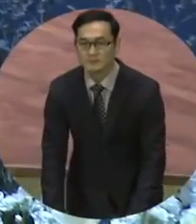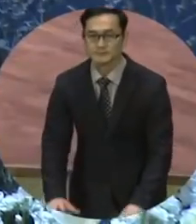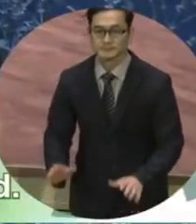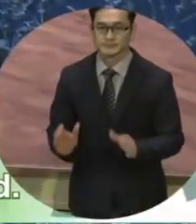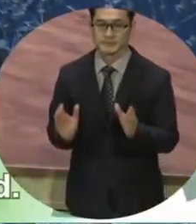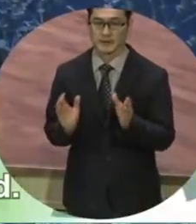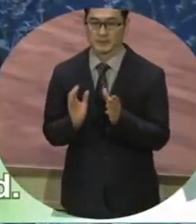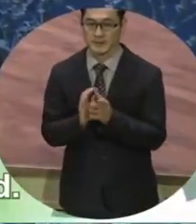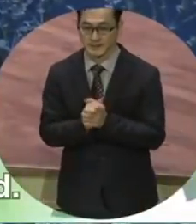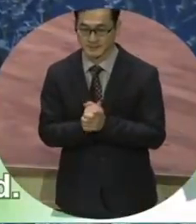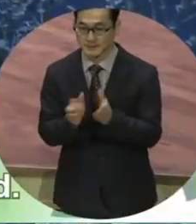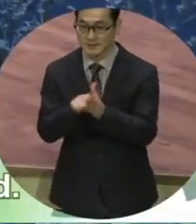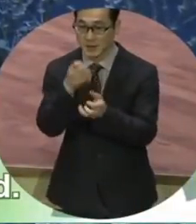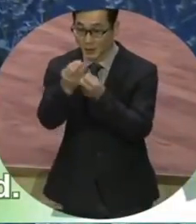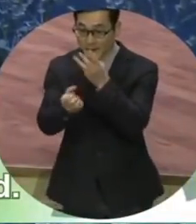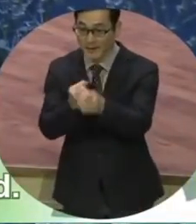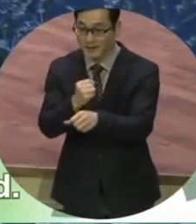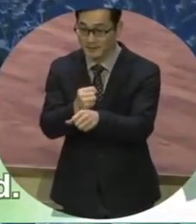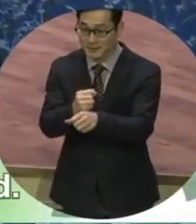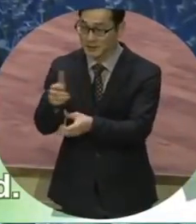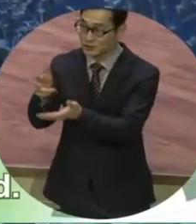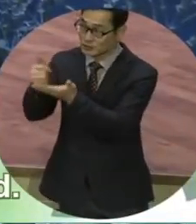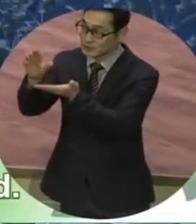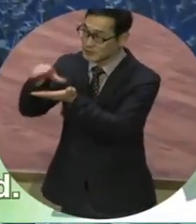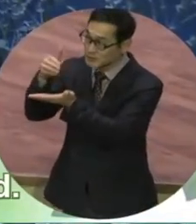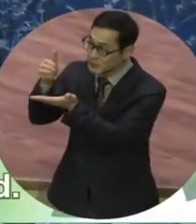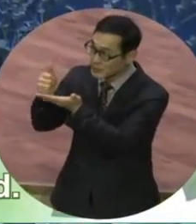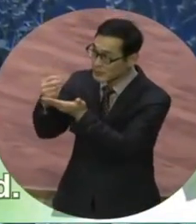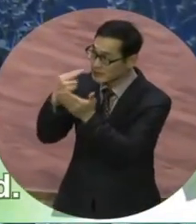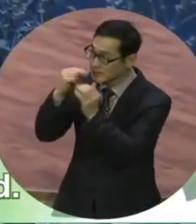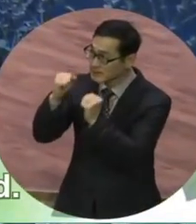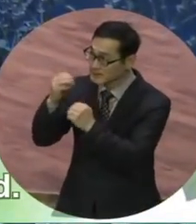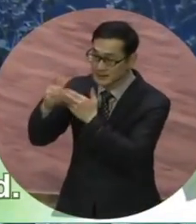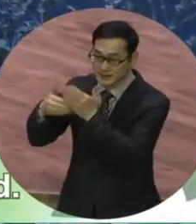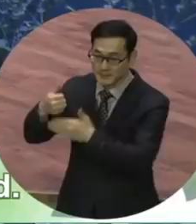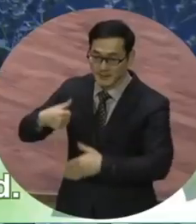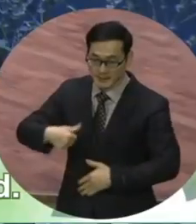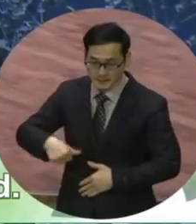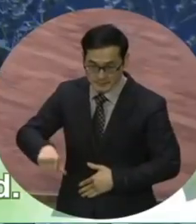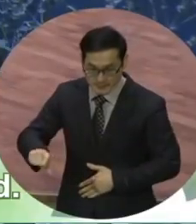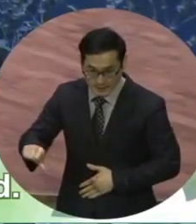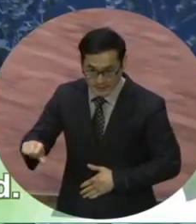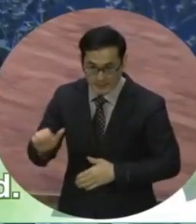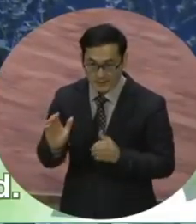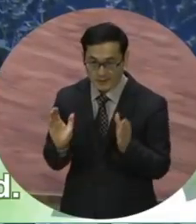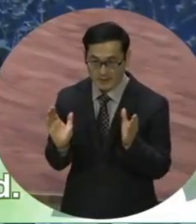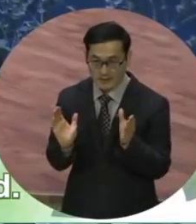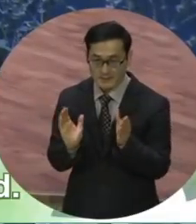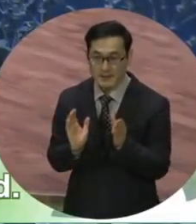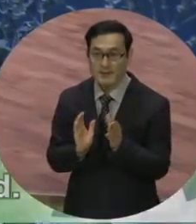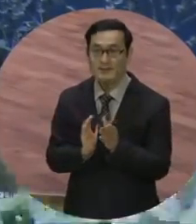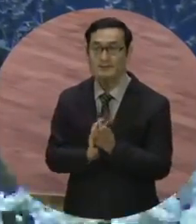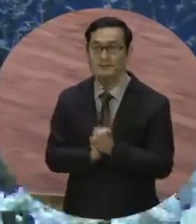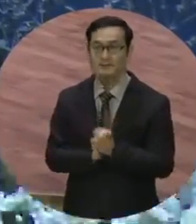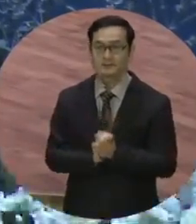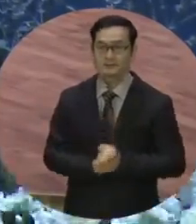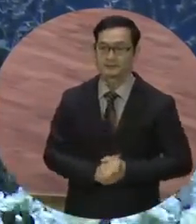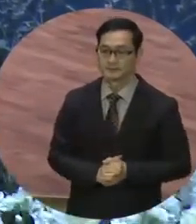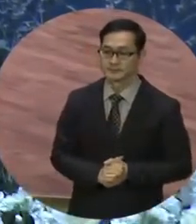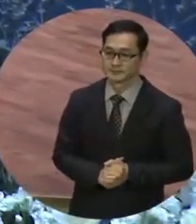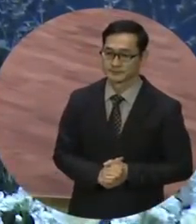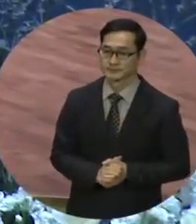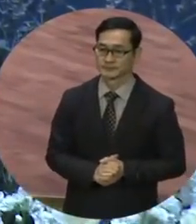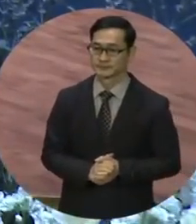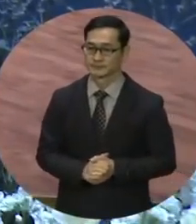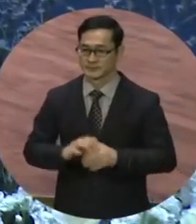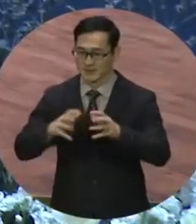신앙 고백합니다. 주는 그리스도시요 살아계신 하나님의 아들이십니다. 아멘. 우리 영계 해외